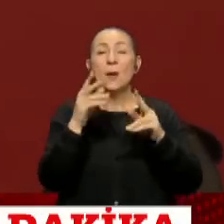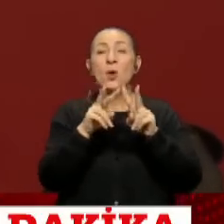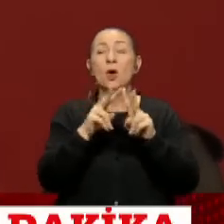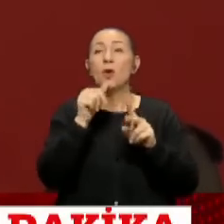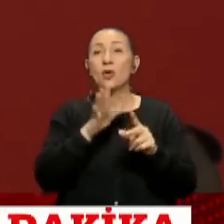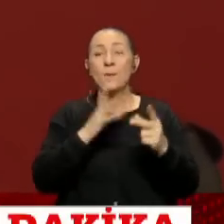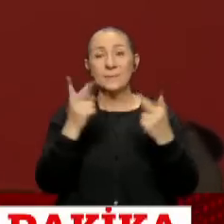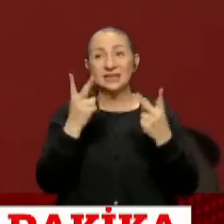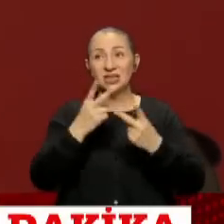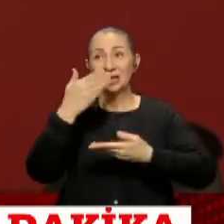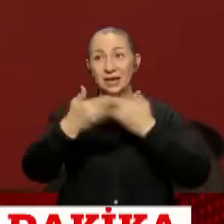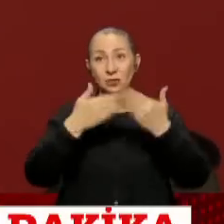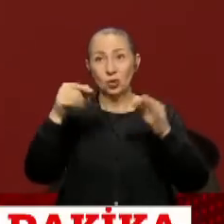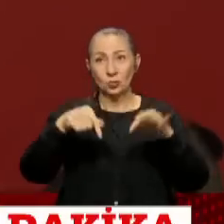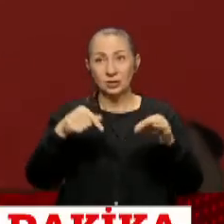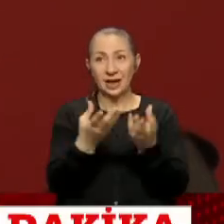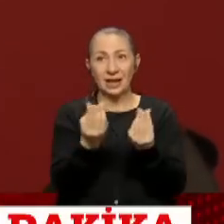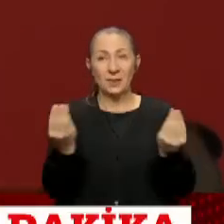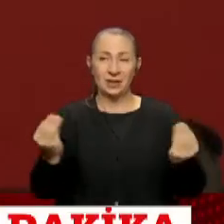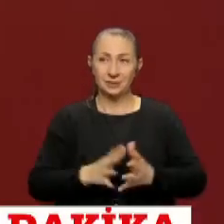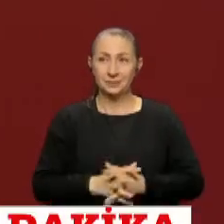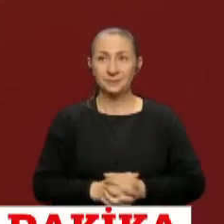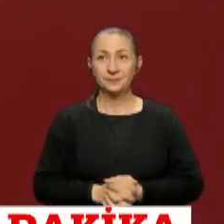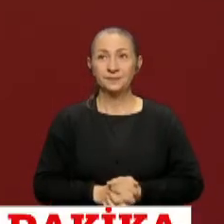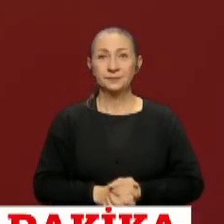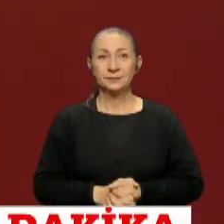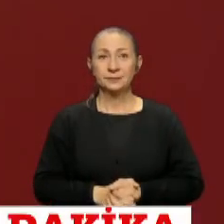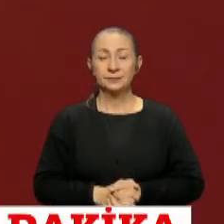Karamollaoğlu'nun mesajlarını iletiyor buradaki kalabalığa.